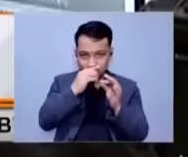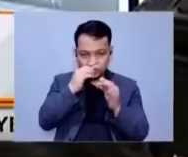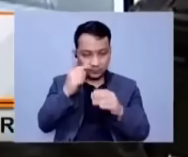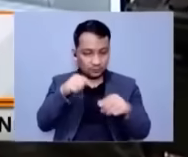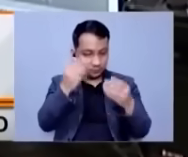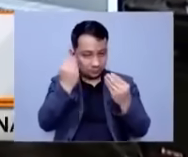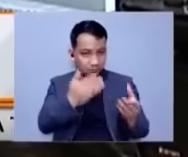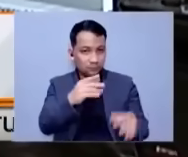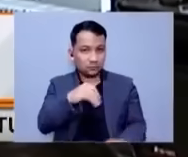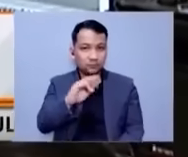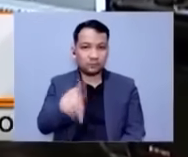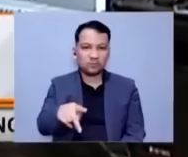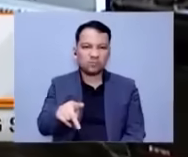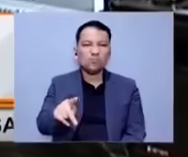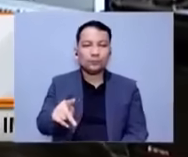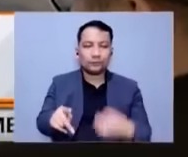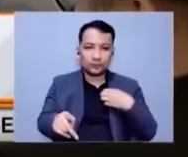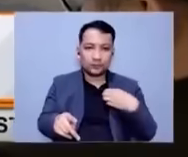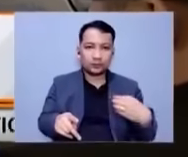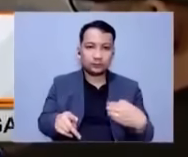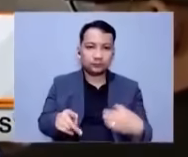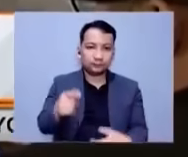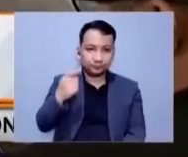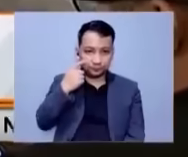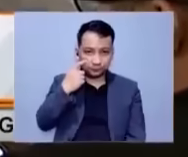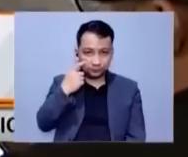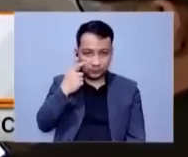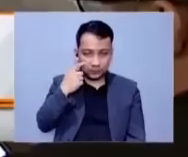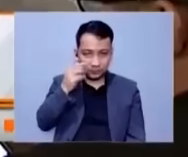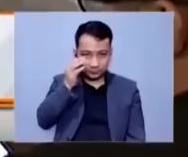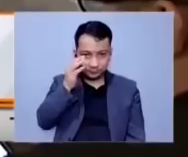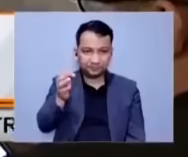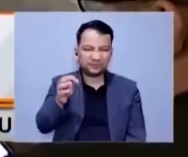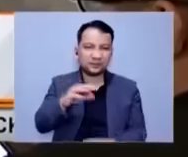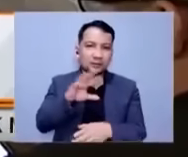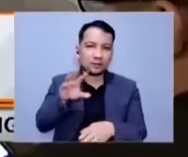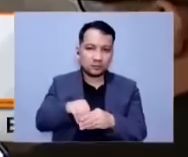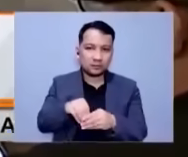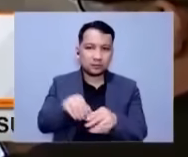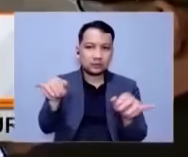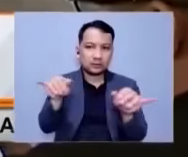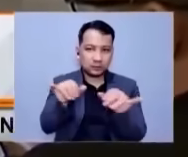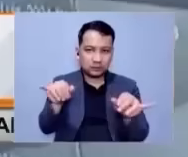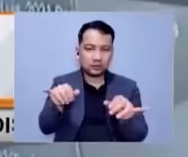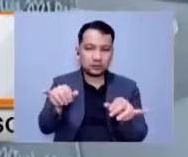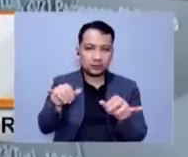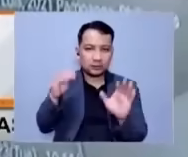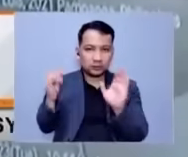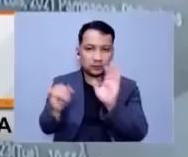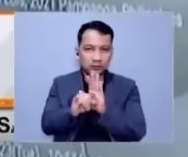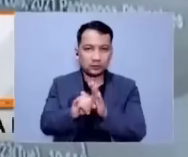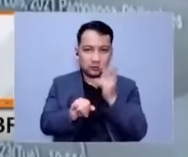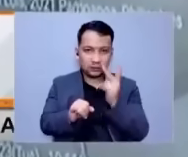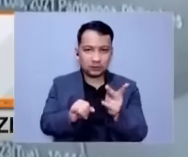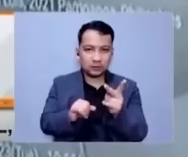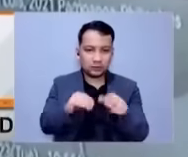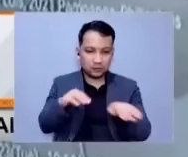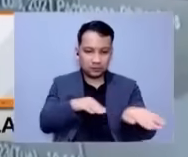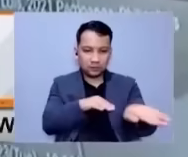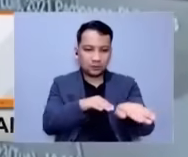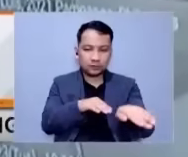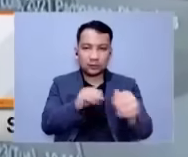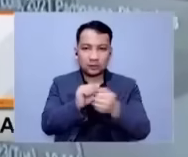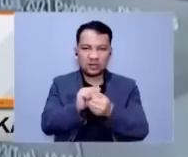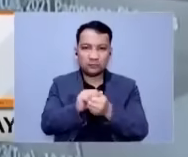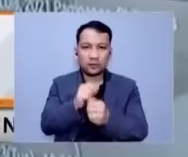PNP na si Police Colonel Gene Fajardo, tumutugma sa profile at itsuro ng dalawang kotse ang ilan sa mga nakitang nakasabay ng van sa kalsada bago